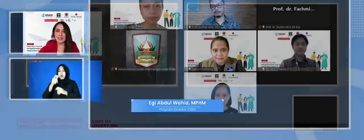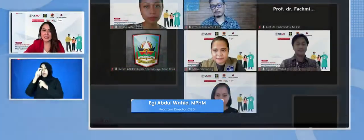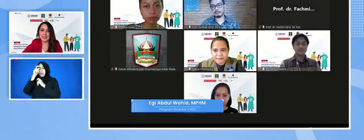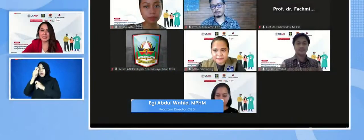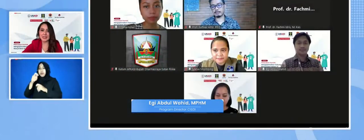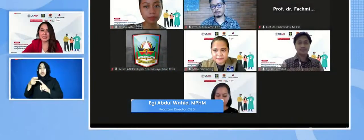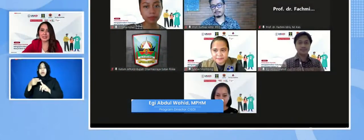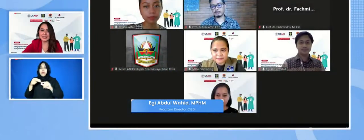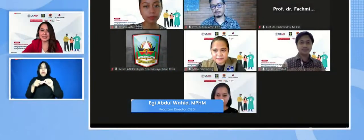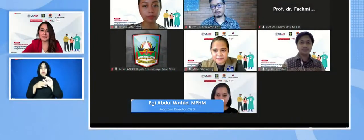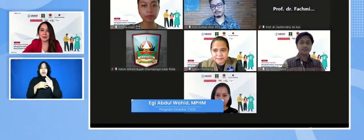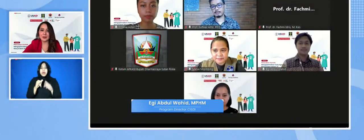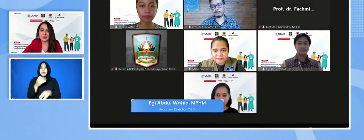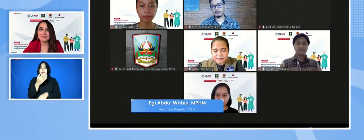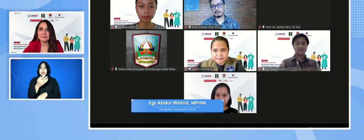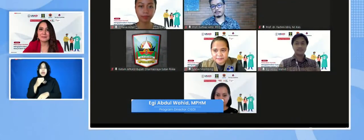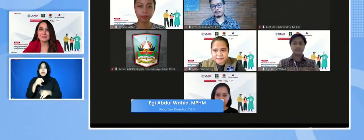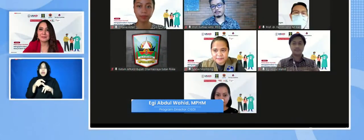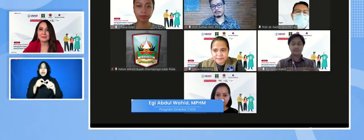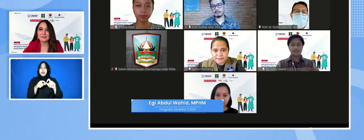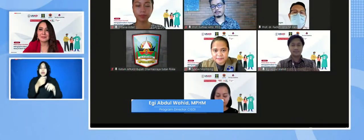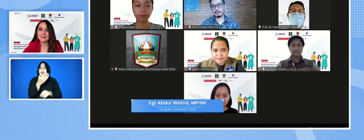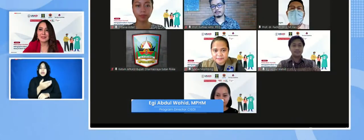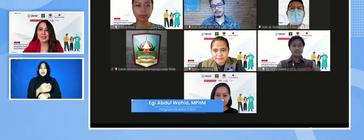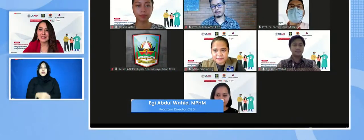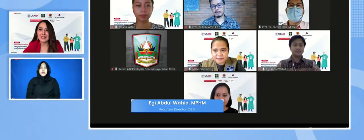Fahmi Idris.